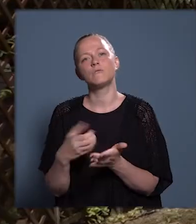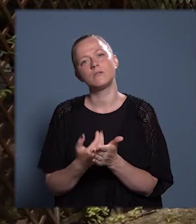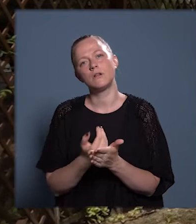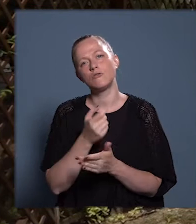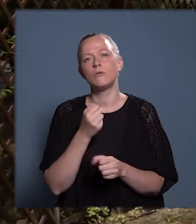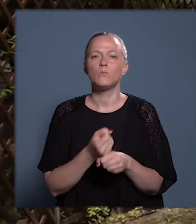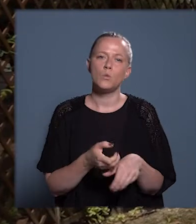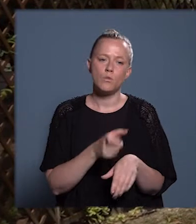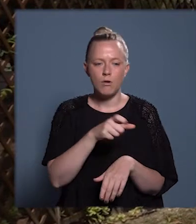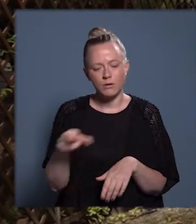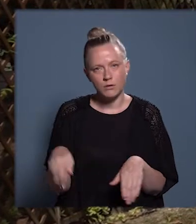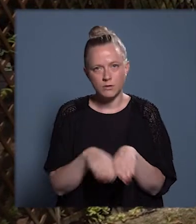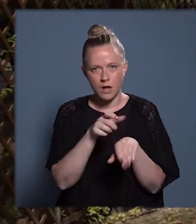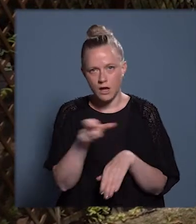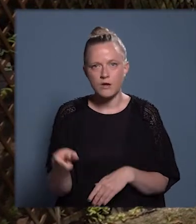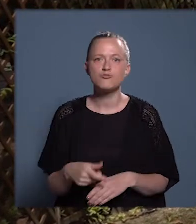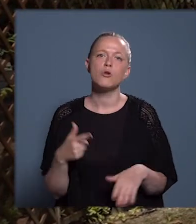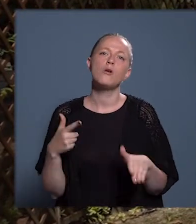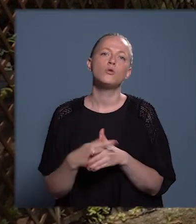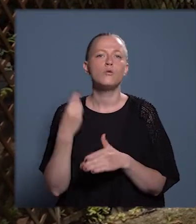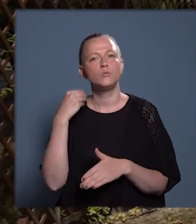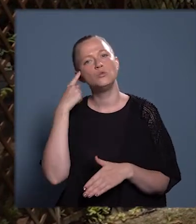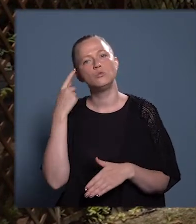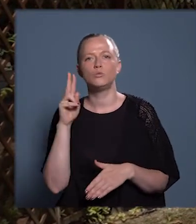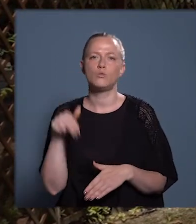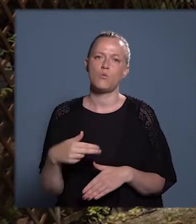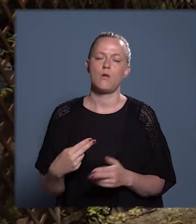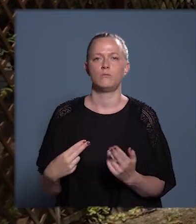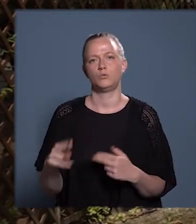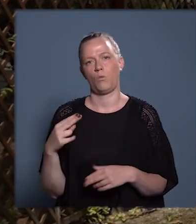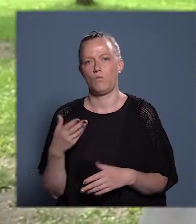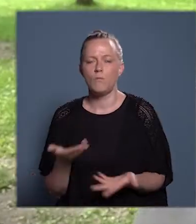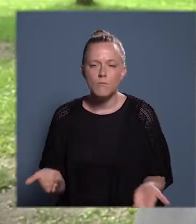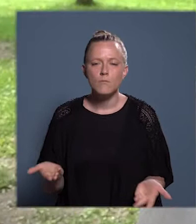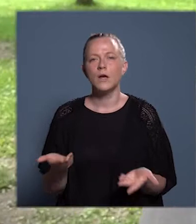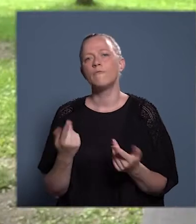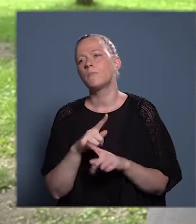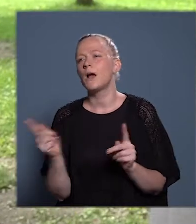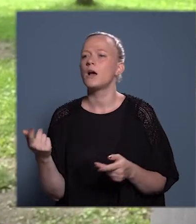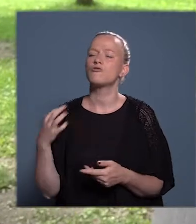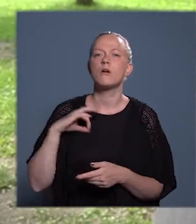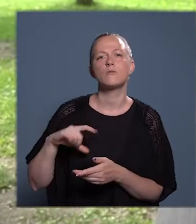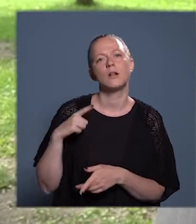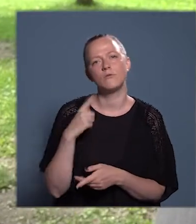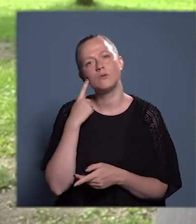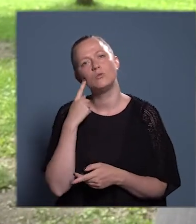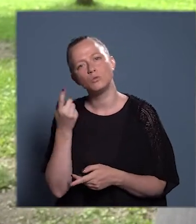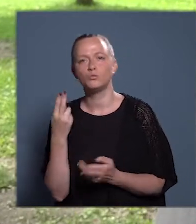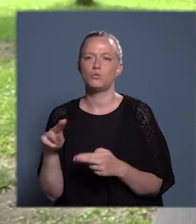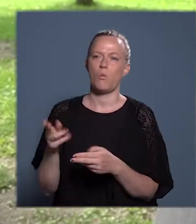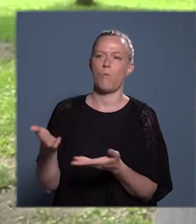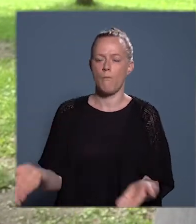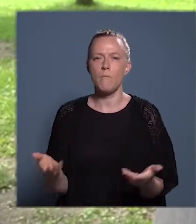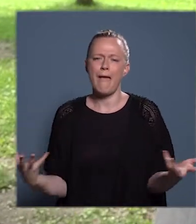kollégák, akik a közművekről többet tudnak, van akik a haszonélvezetről többet, egyéb minden hozzájárul a dolgot, tehát együtt